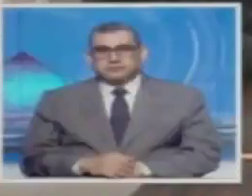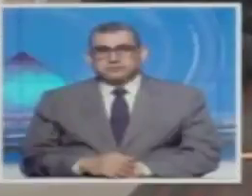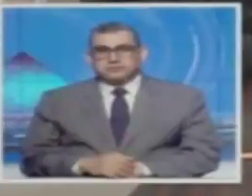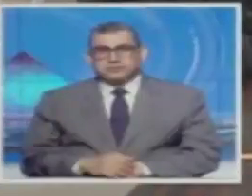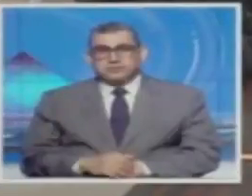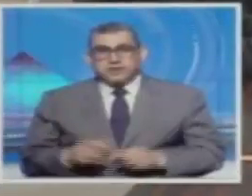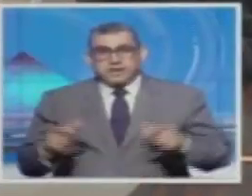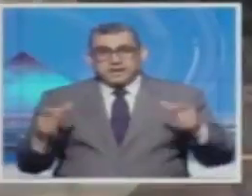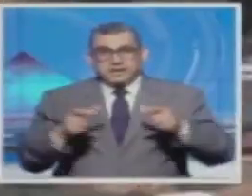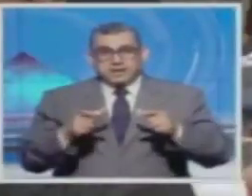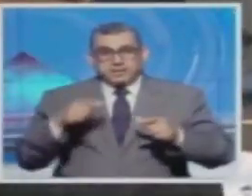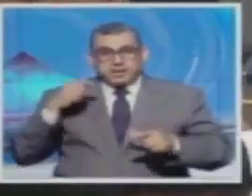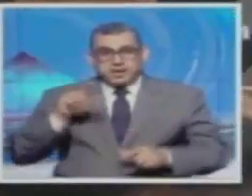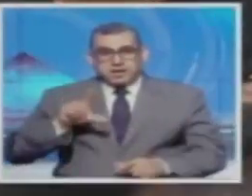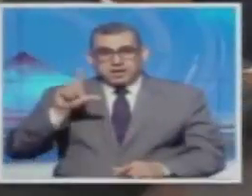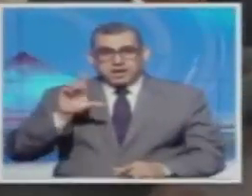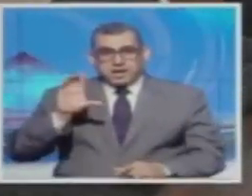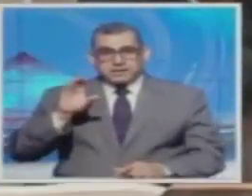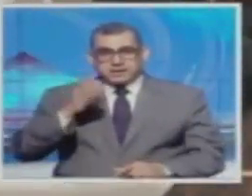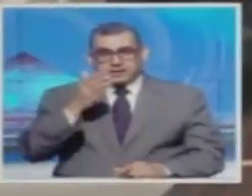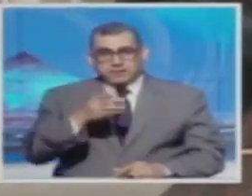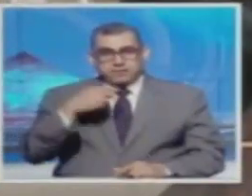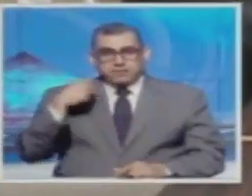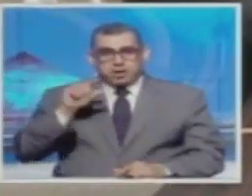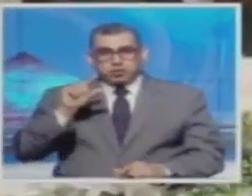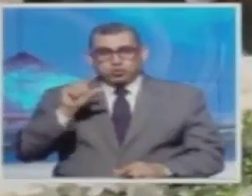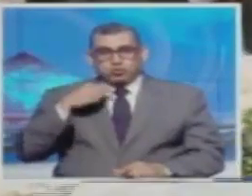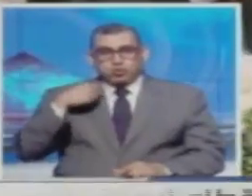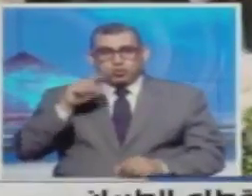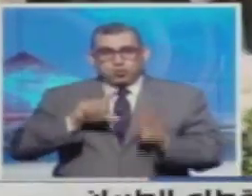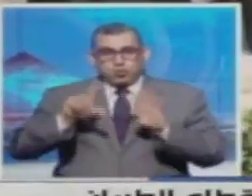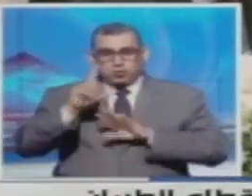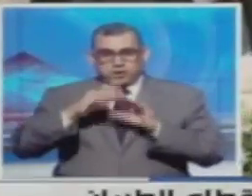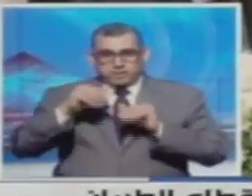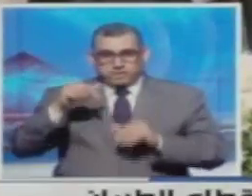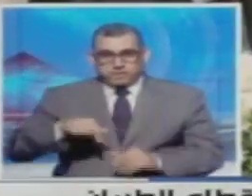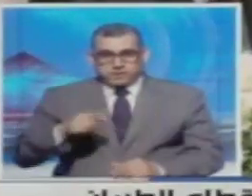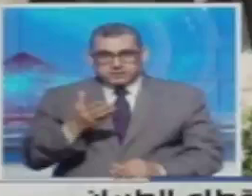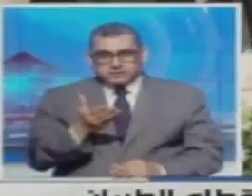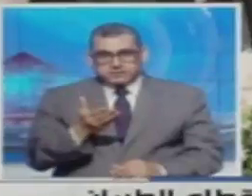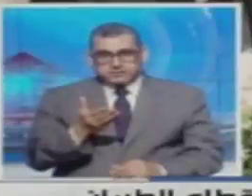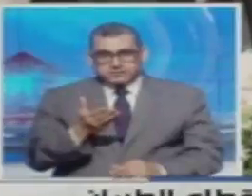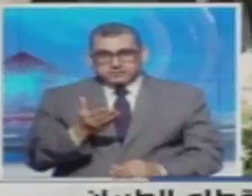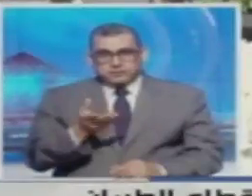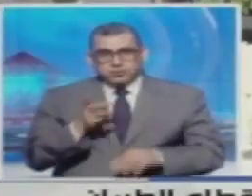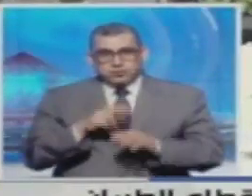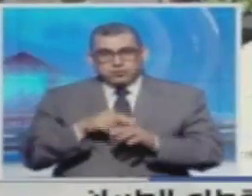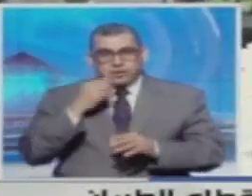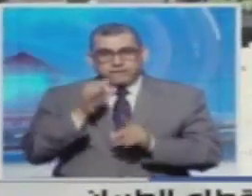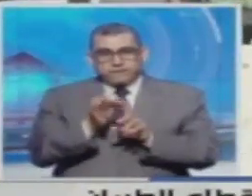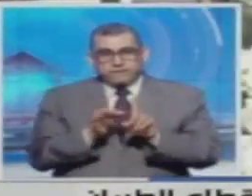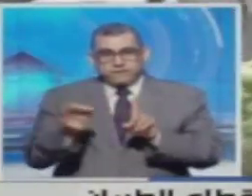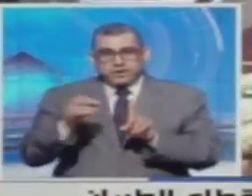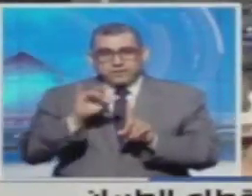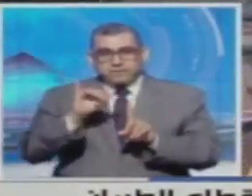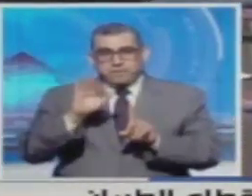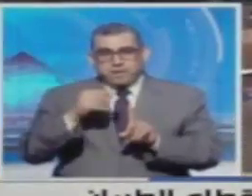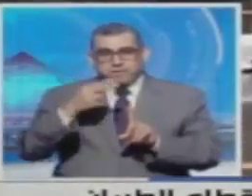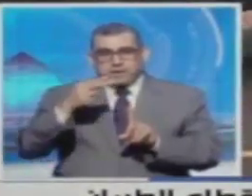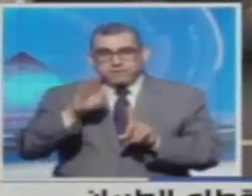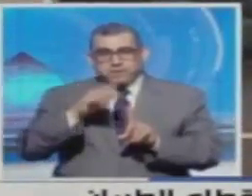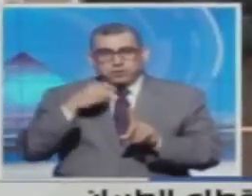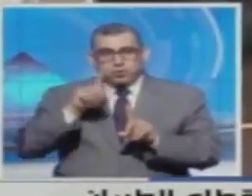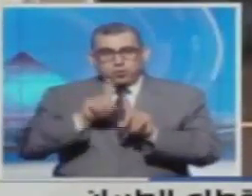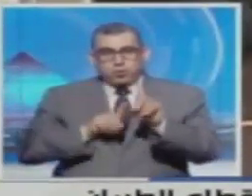اجتمع السيد الرئيس عبد الفتاح السيسي مع الدكتور مصطفى مدبولي رئيس مجلس الوزراء والفريق محمد عباس حلمي وزير